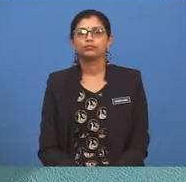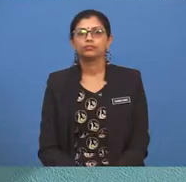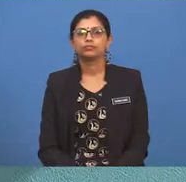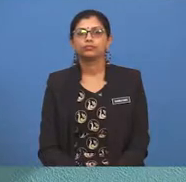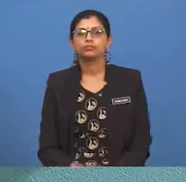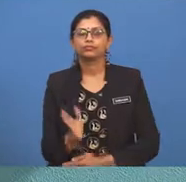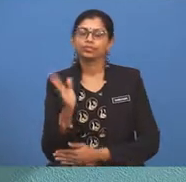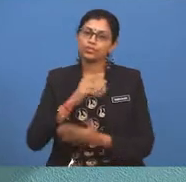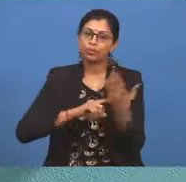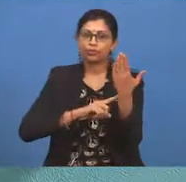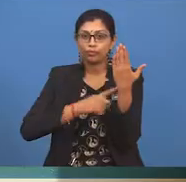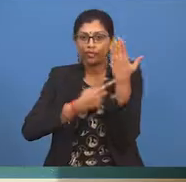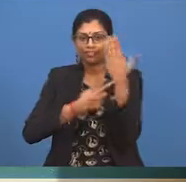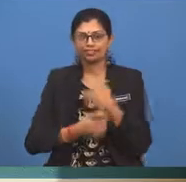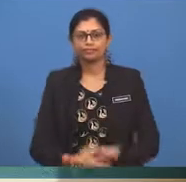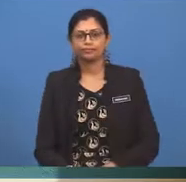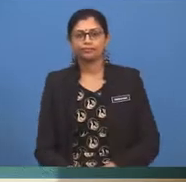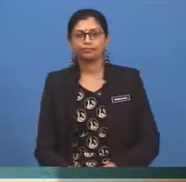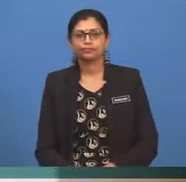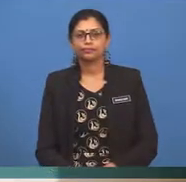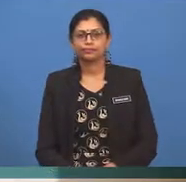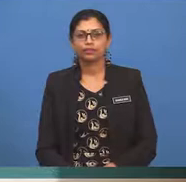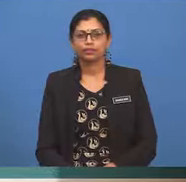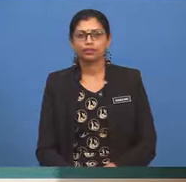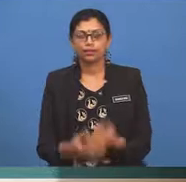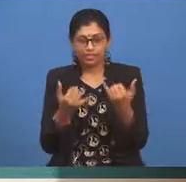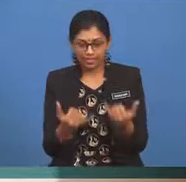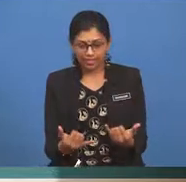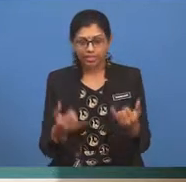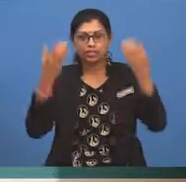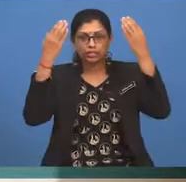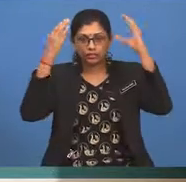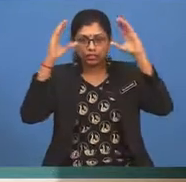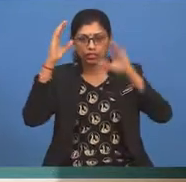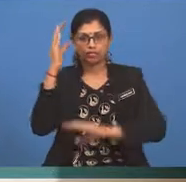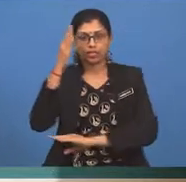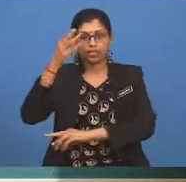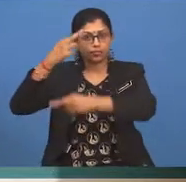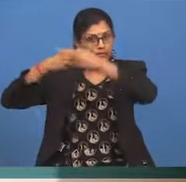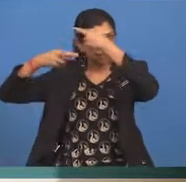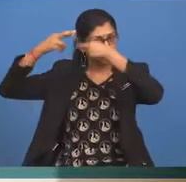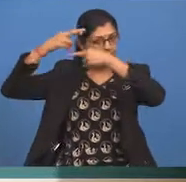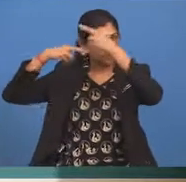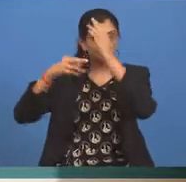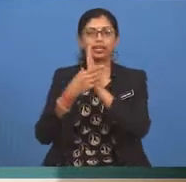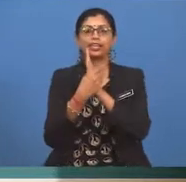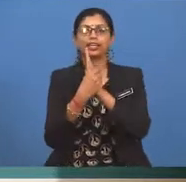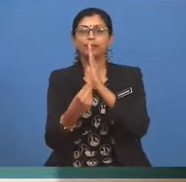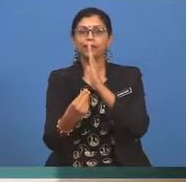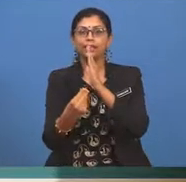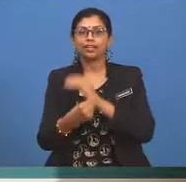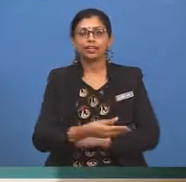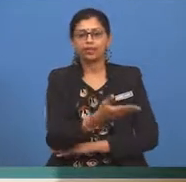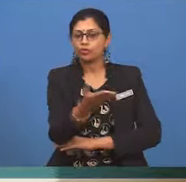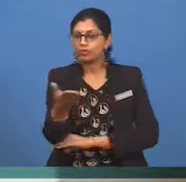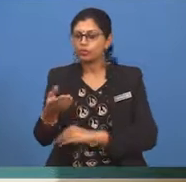Ayuh kita mulakan. Sekarang, cikgu akan imbas kembali kemahiran yang